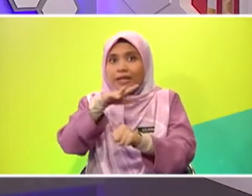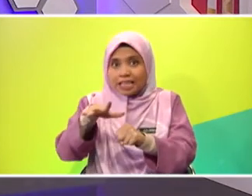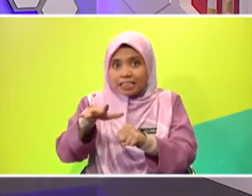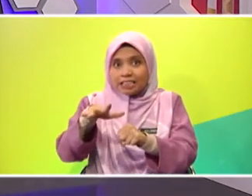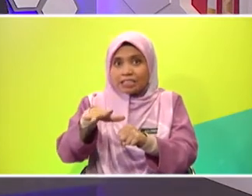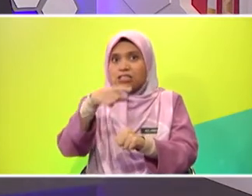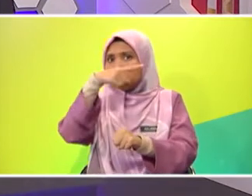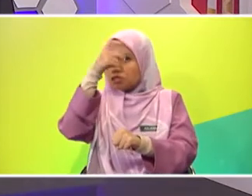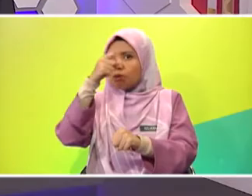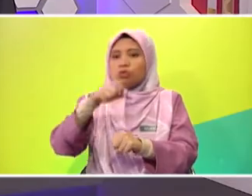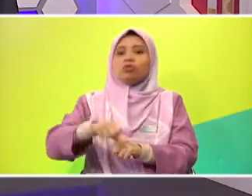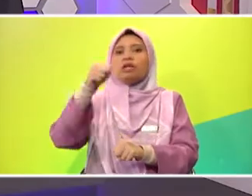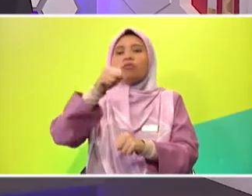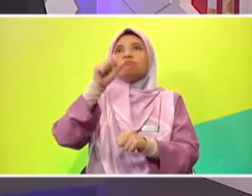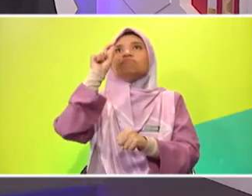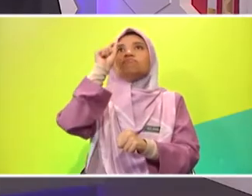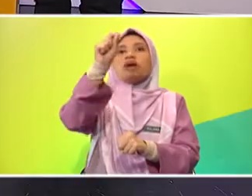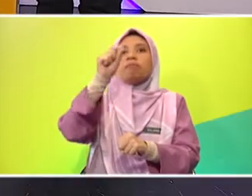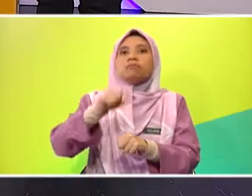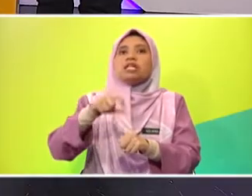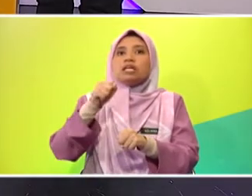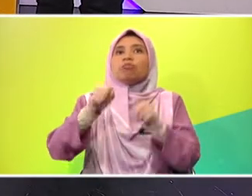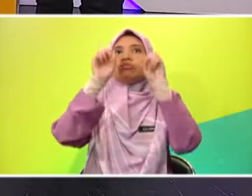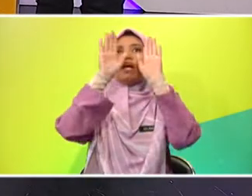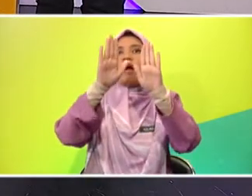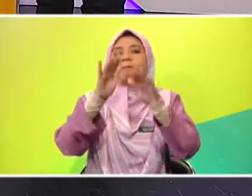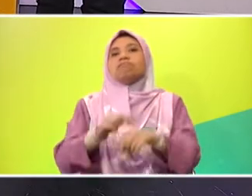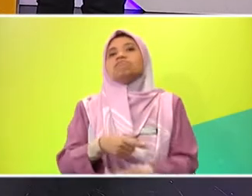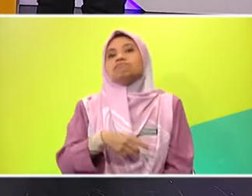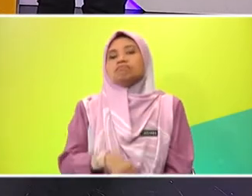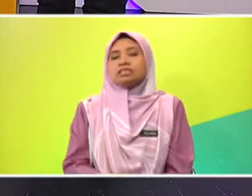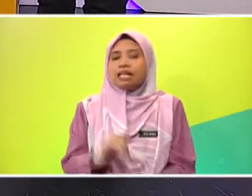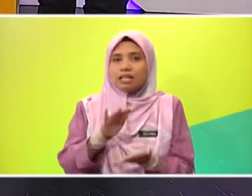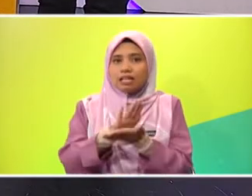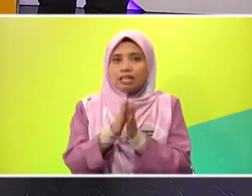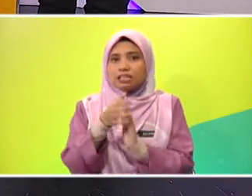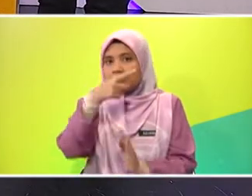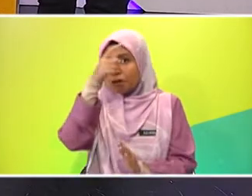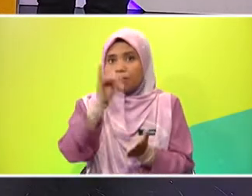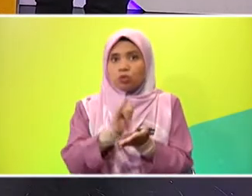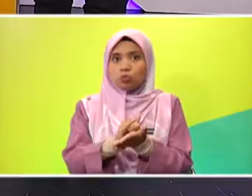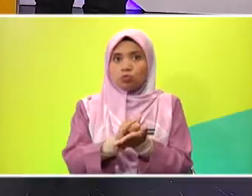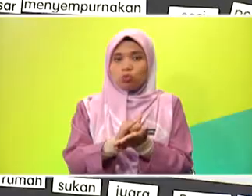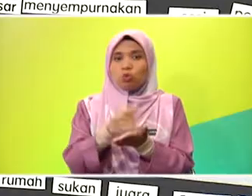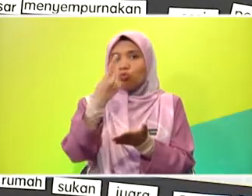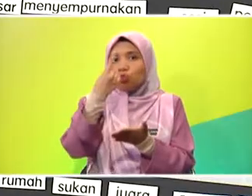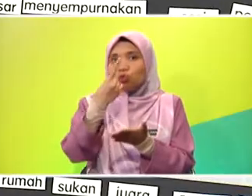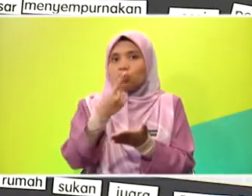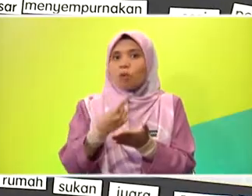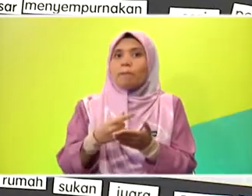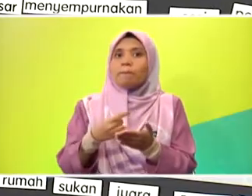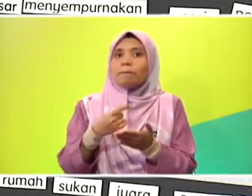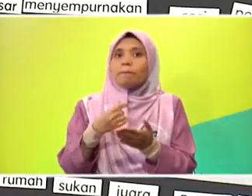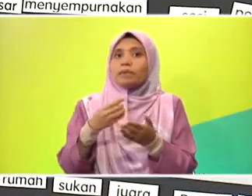cabut tanpa cabut dan tanpa dan saya kira juga ibu bapak di rumah bolehlah menggunakan edit ini untuk memperbaiki sakumu too